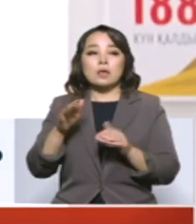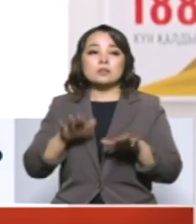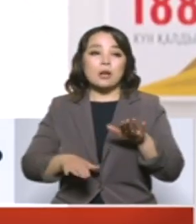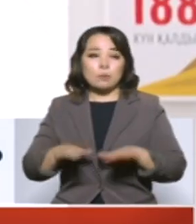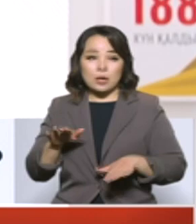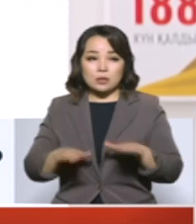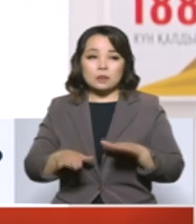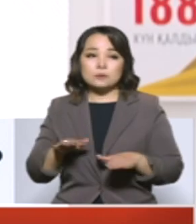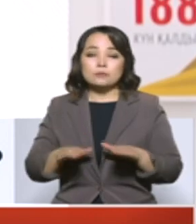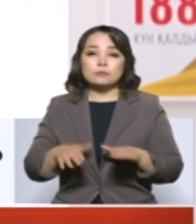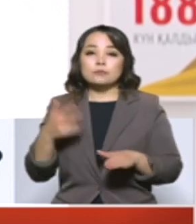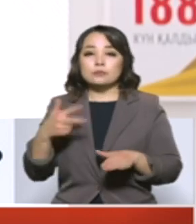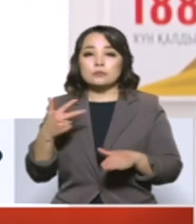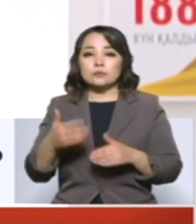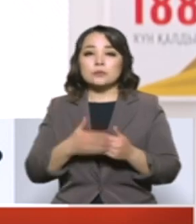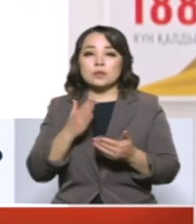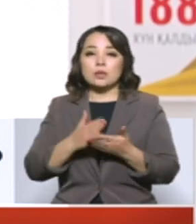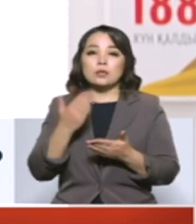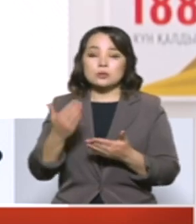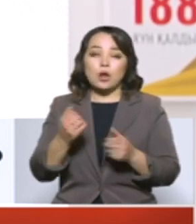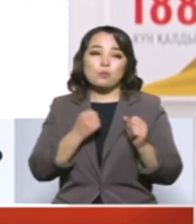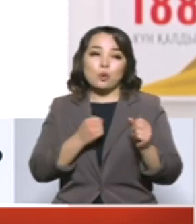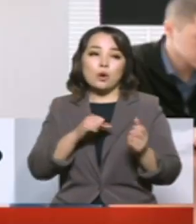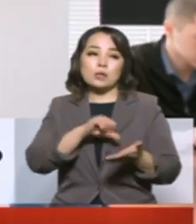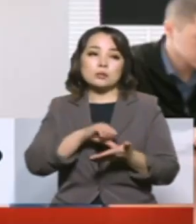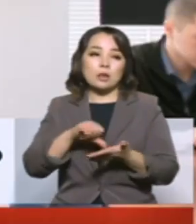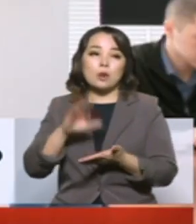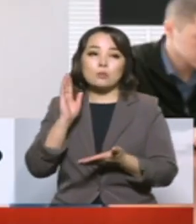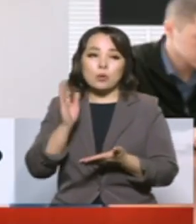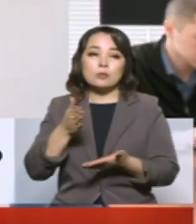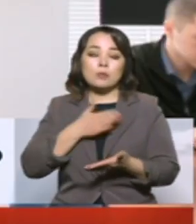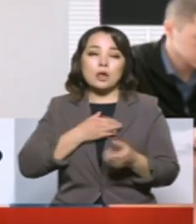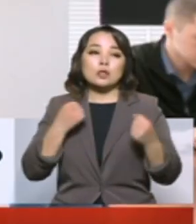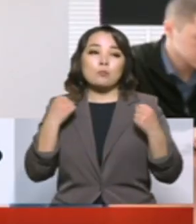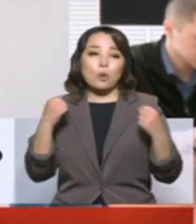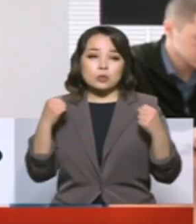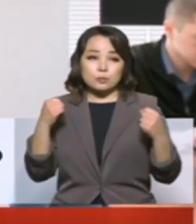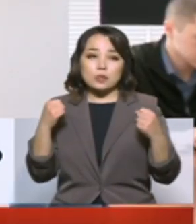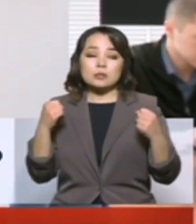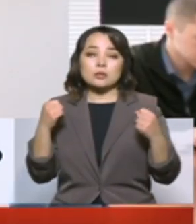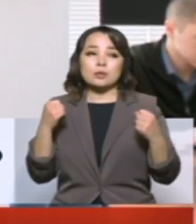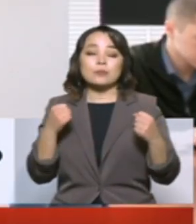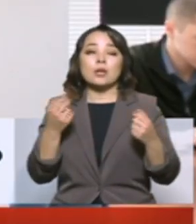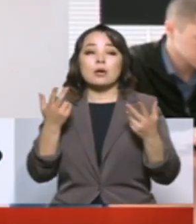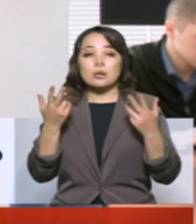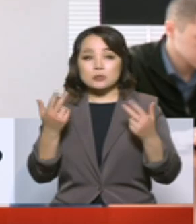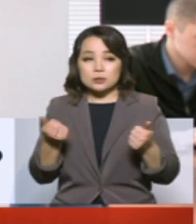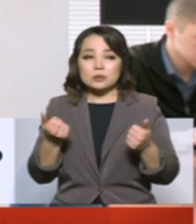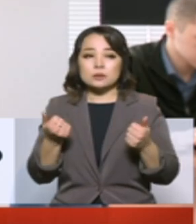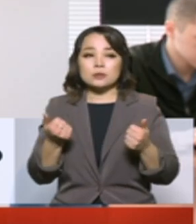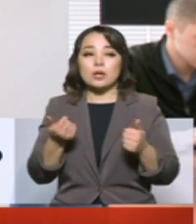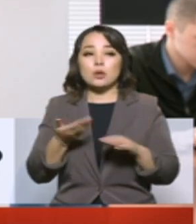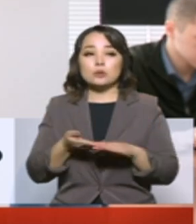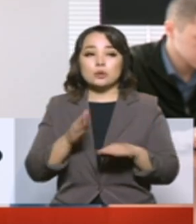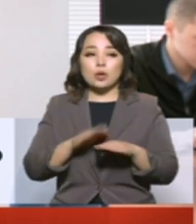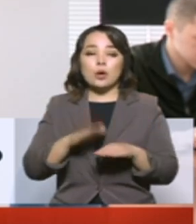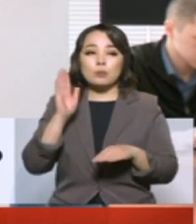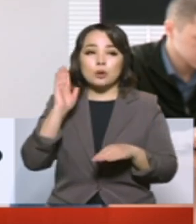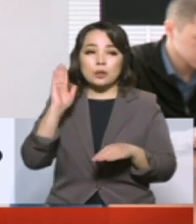салмақта 30-дай боксшы қатысады. Біздің спортшыларымызға әрине қиын